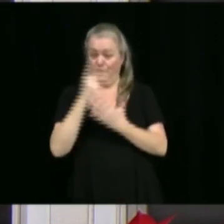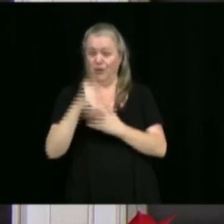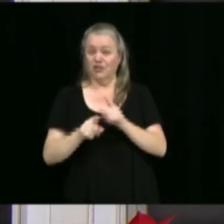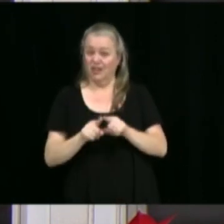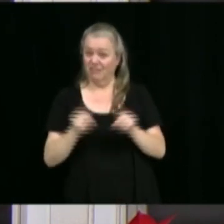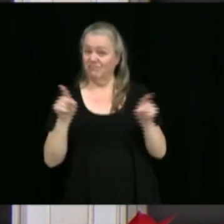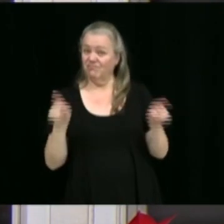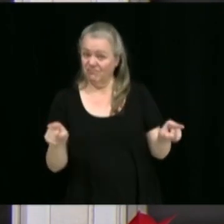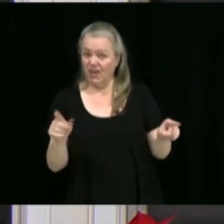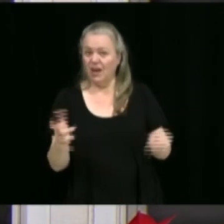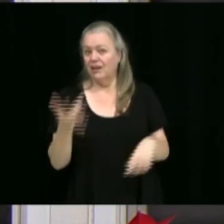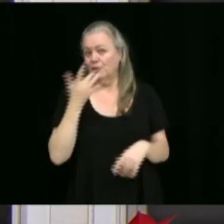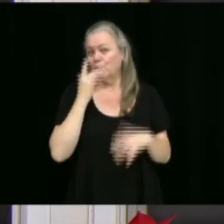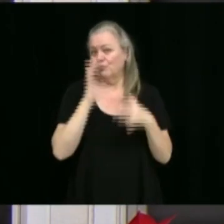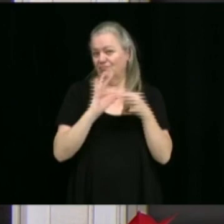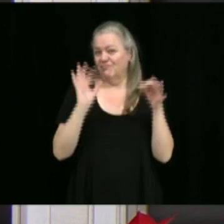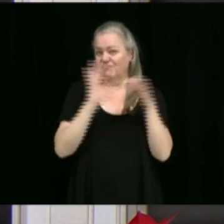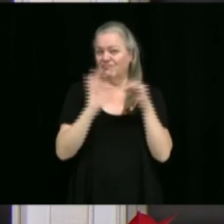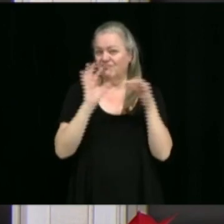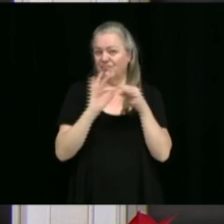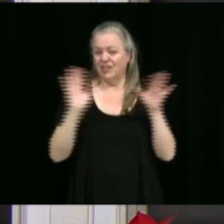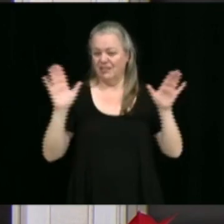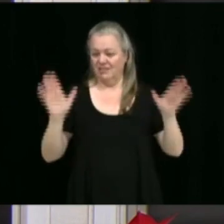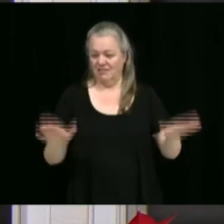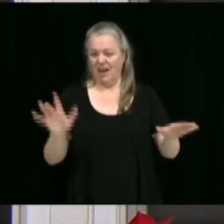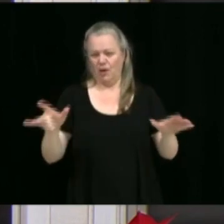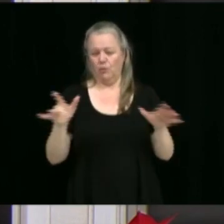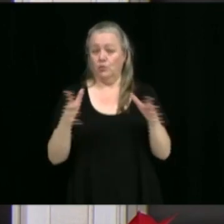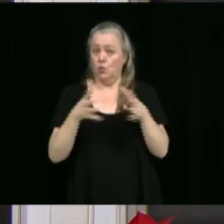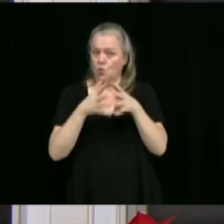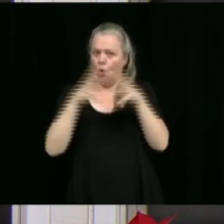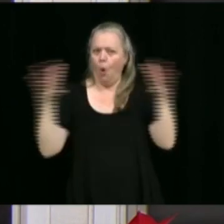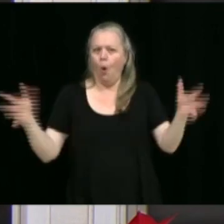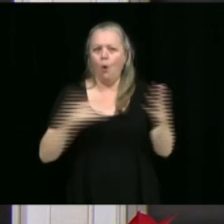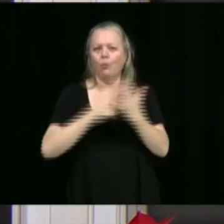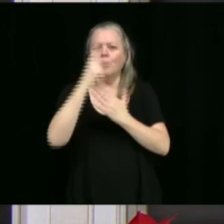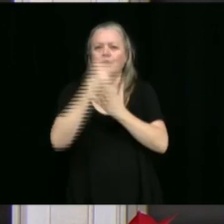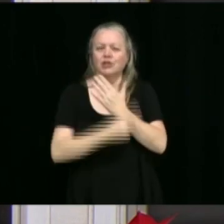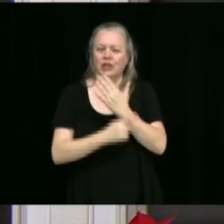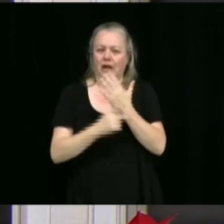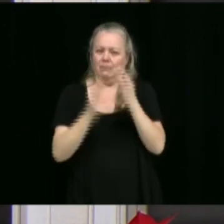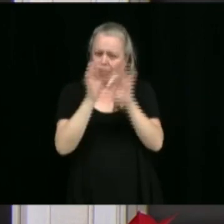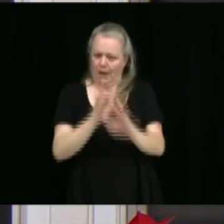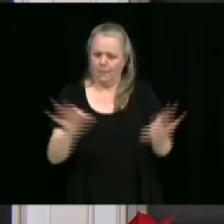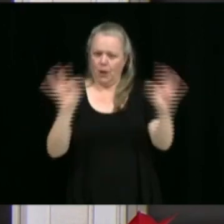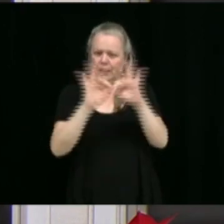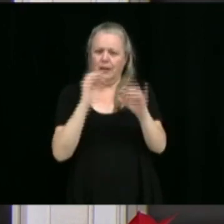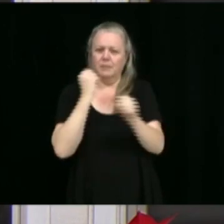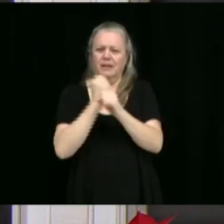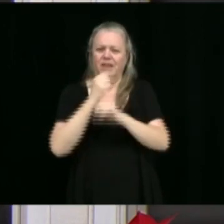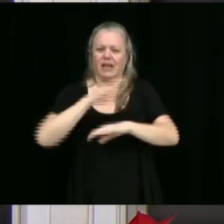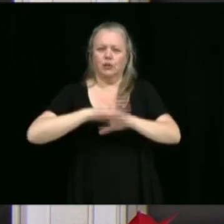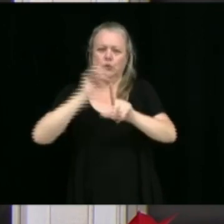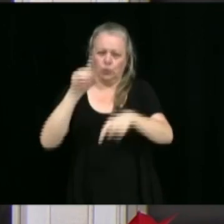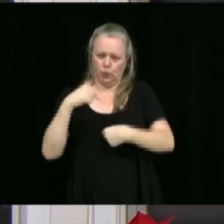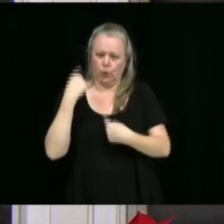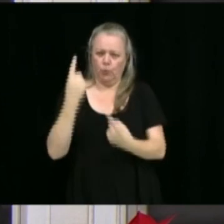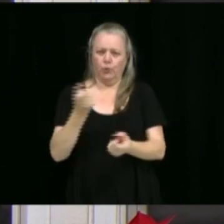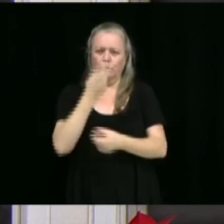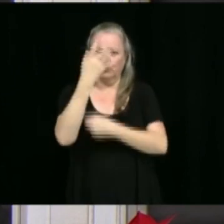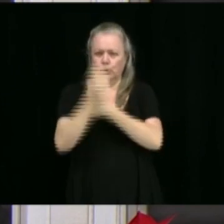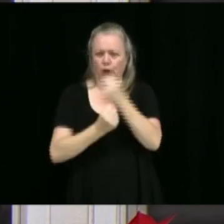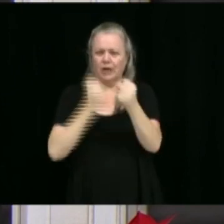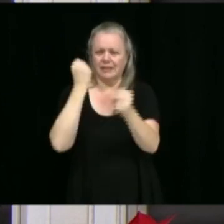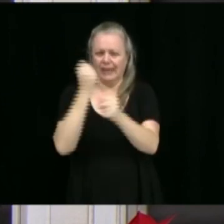des projets d'envergure, des projets importants sur lesquels le Conseil travaille depuis plusieurs années et qui continueront de